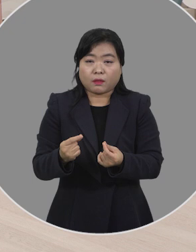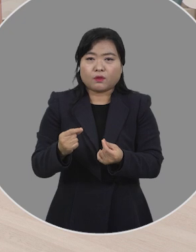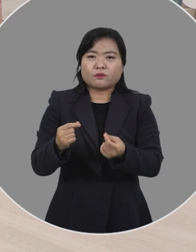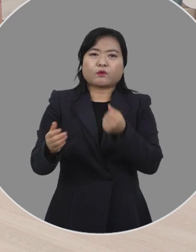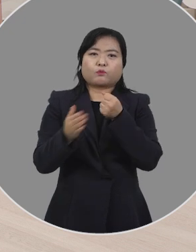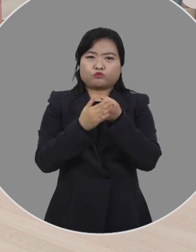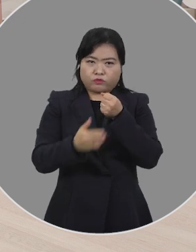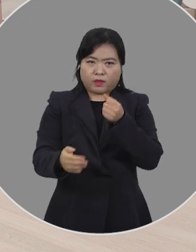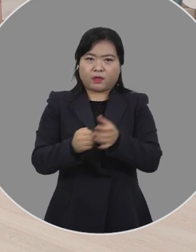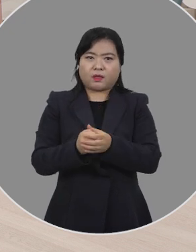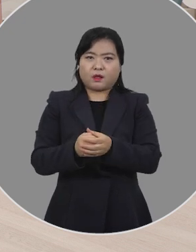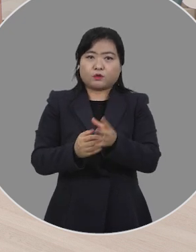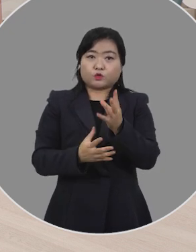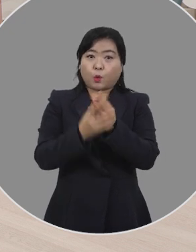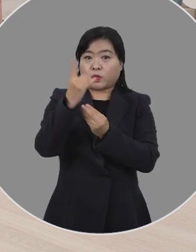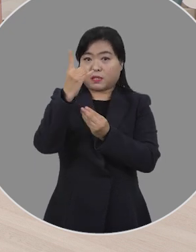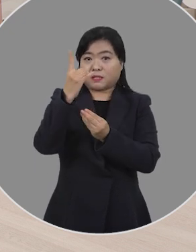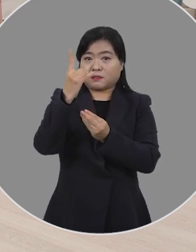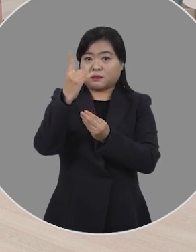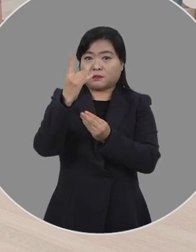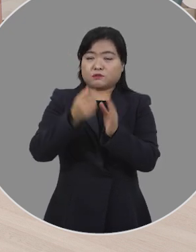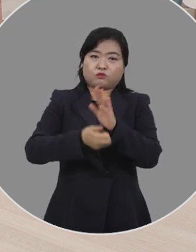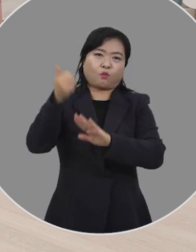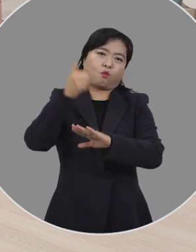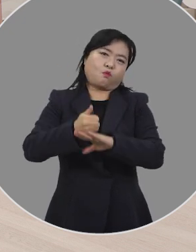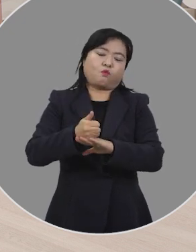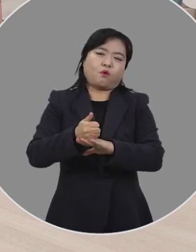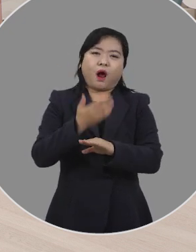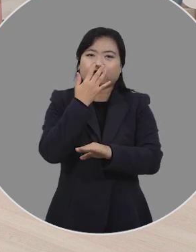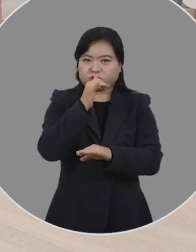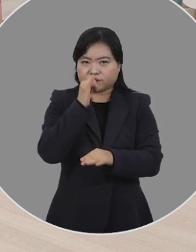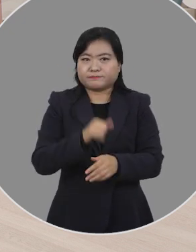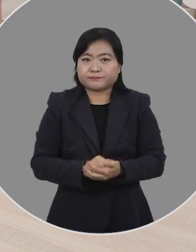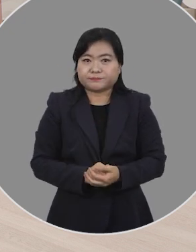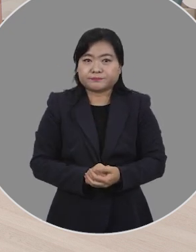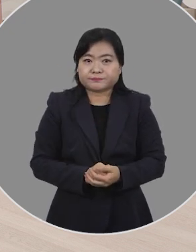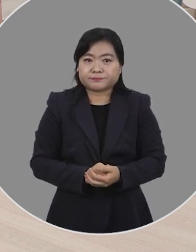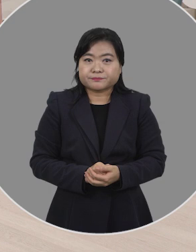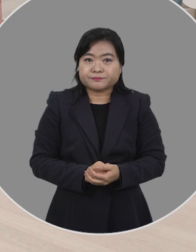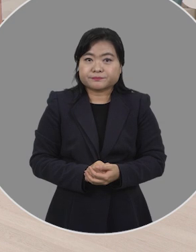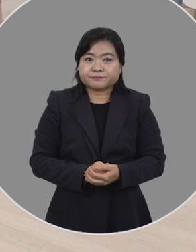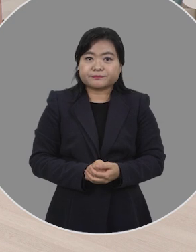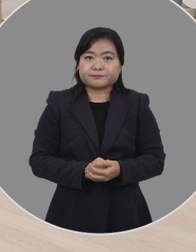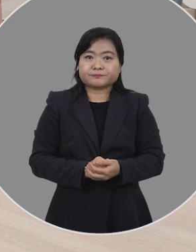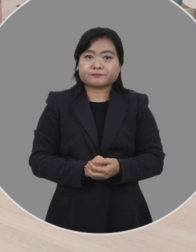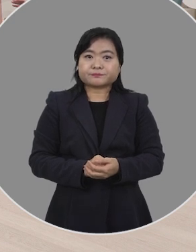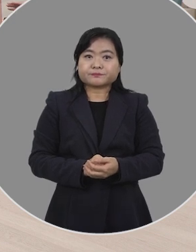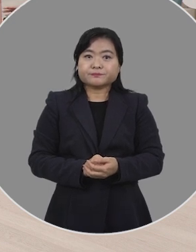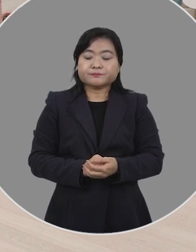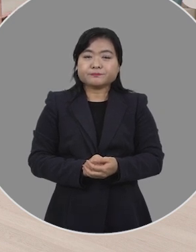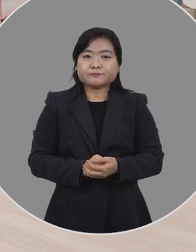그 덕분에 통일의 가도를 마련할 수 있었던 거죠.